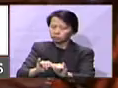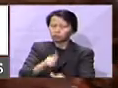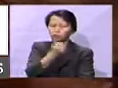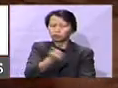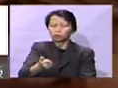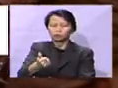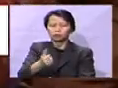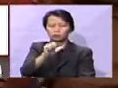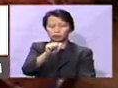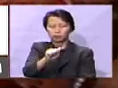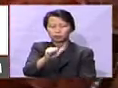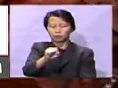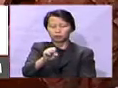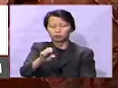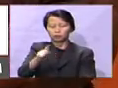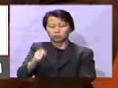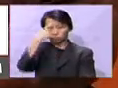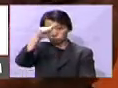aset negara.